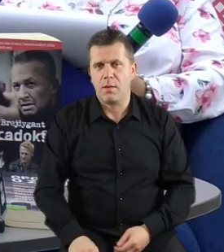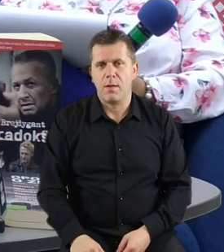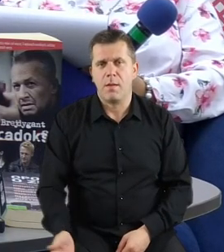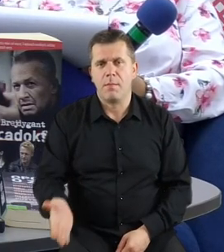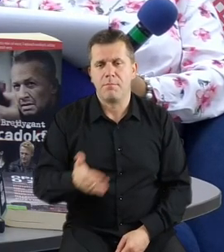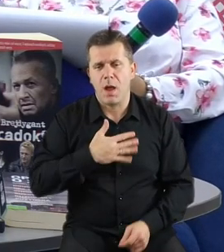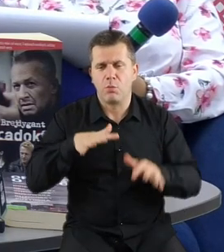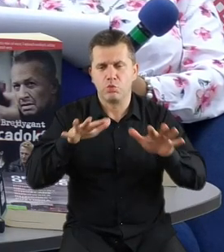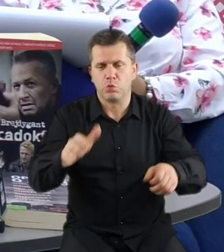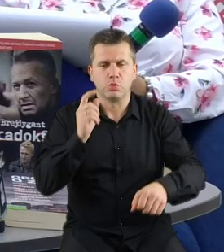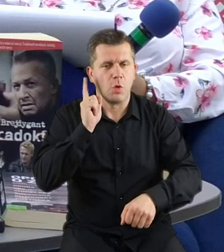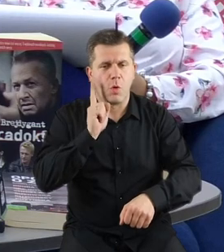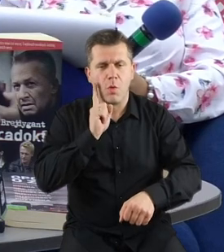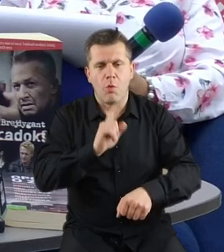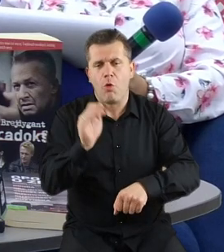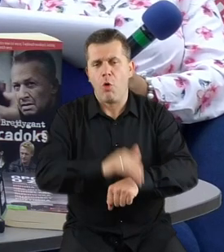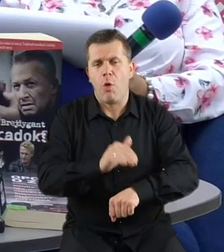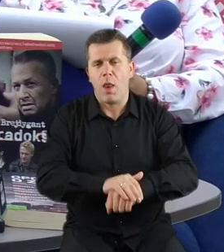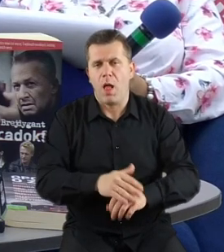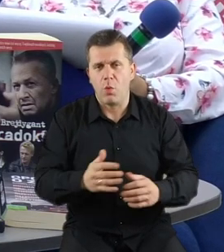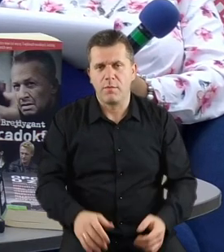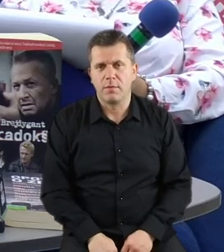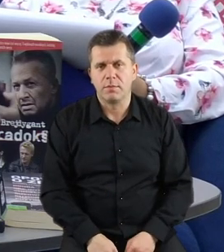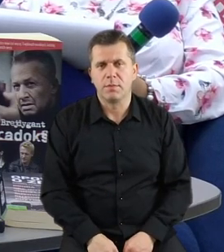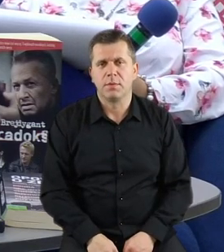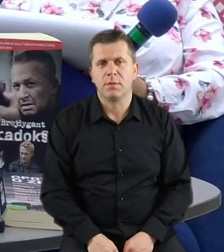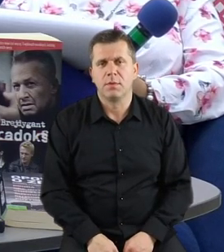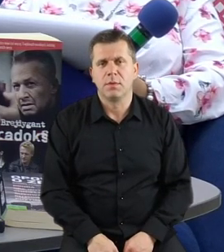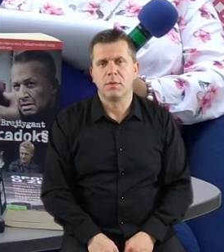Mam mnóstwo kolegów, którzy niestety